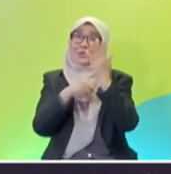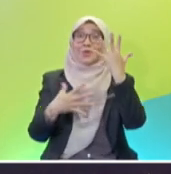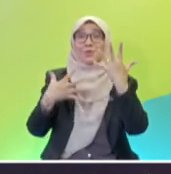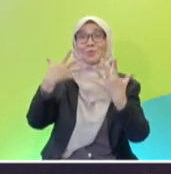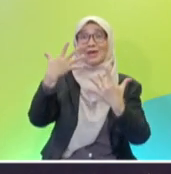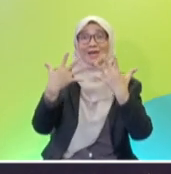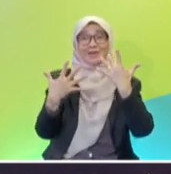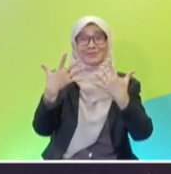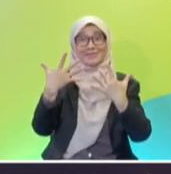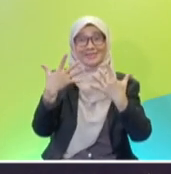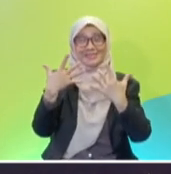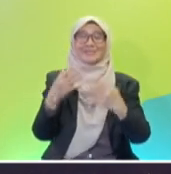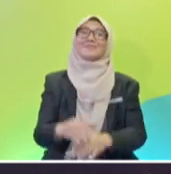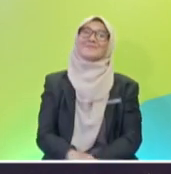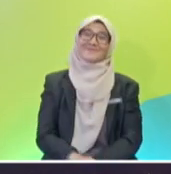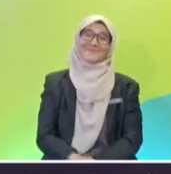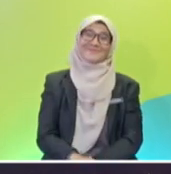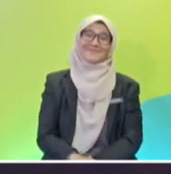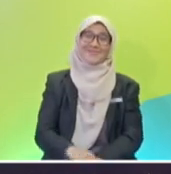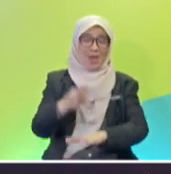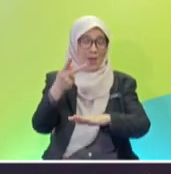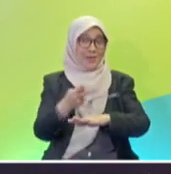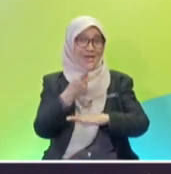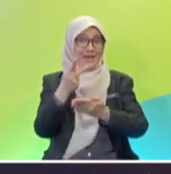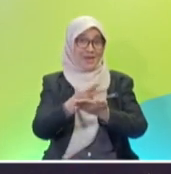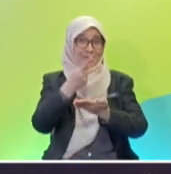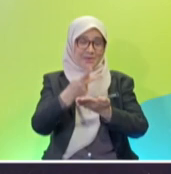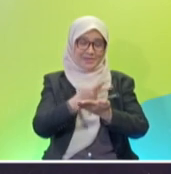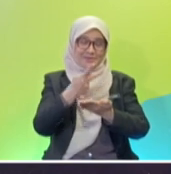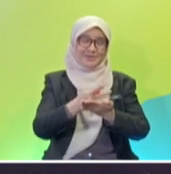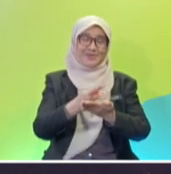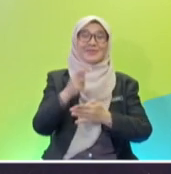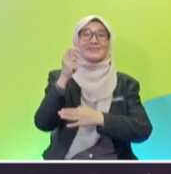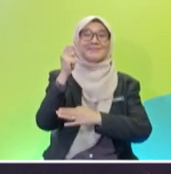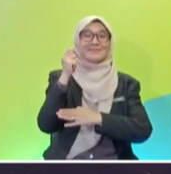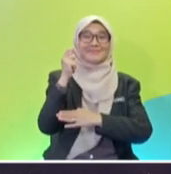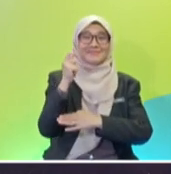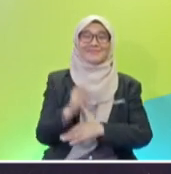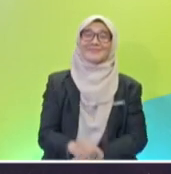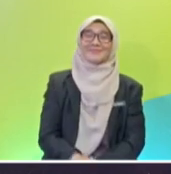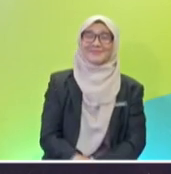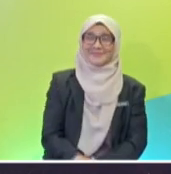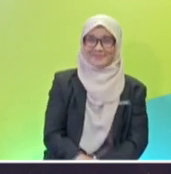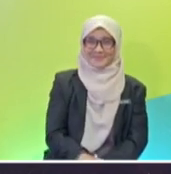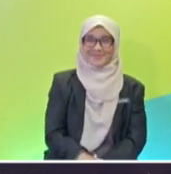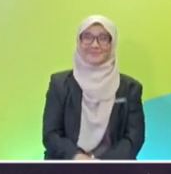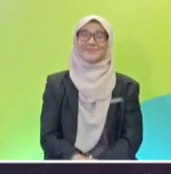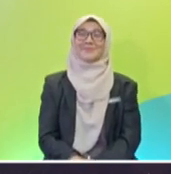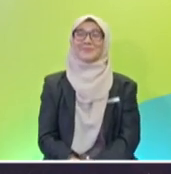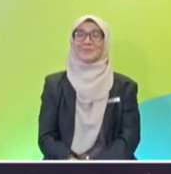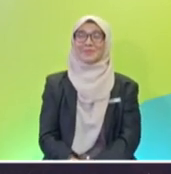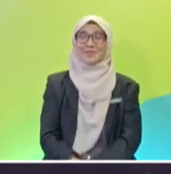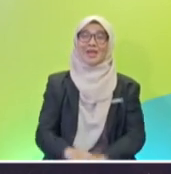cikgu? Tepat sekali. Tepat sekali. Tepat dengan apa yang kita akan belajar. Apa yang kita akan belajar. Baiklah, anda semua